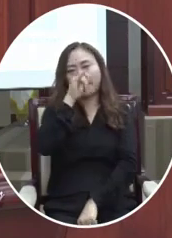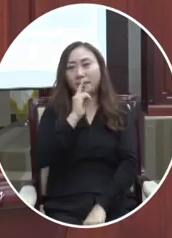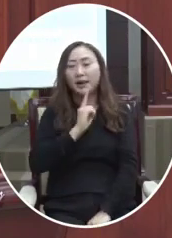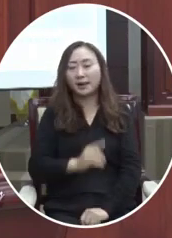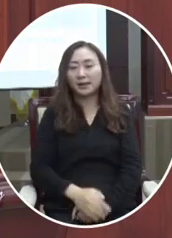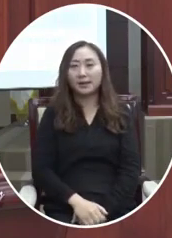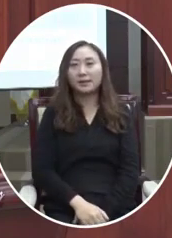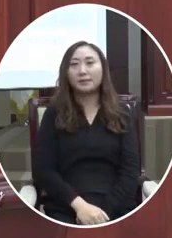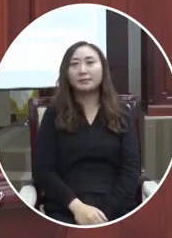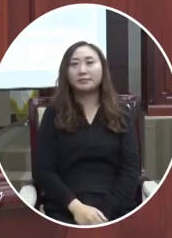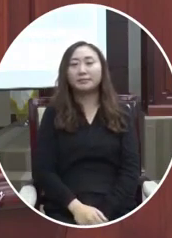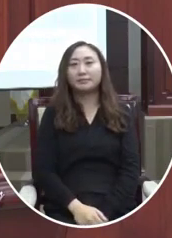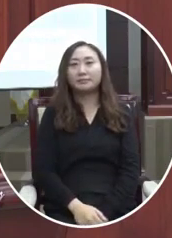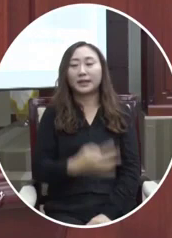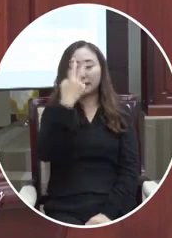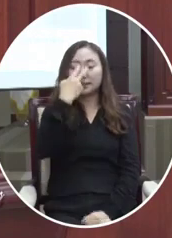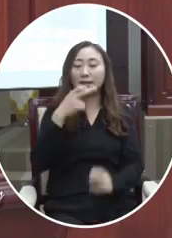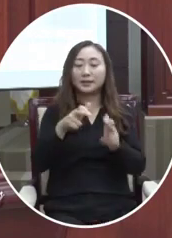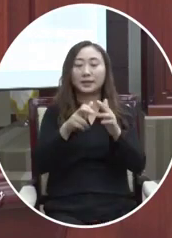불편하다고 합니다.